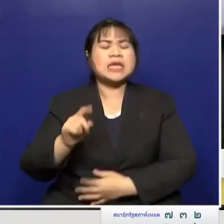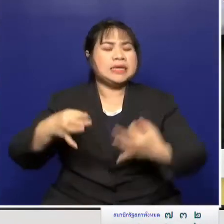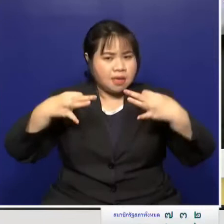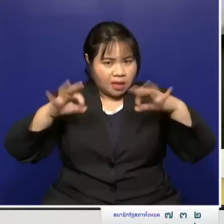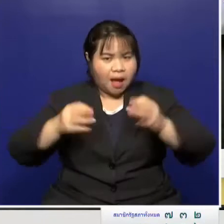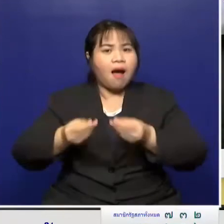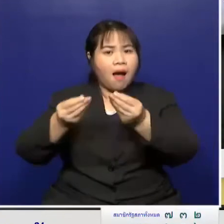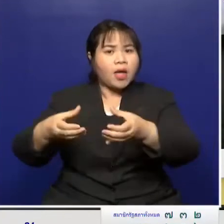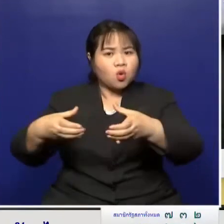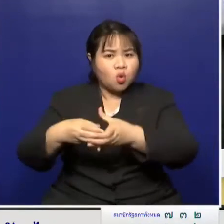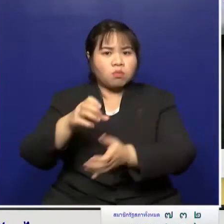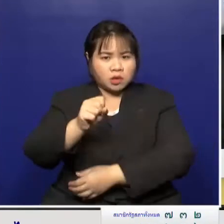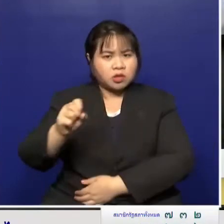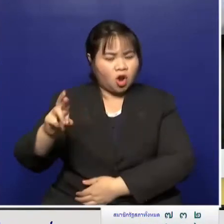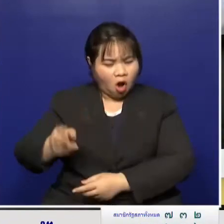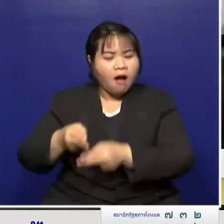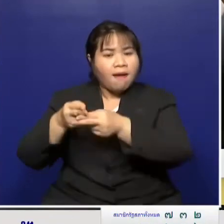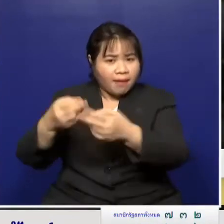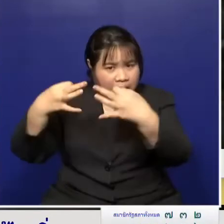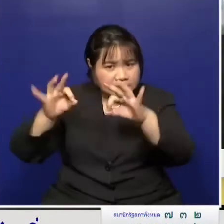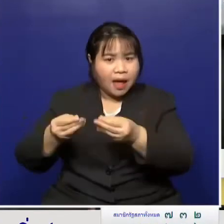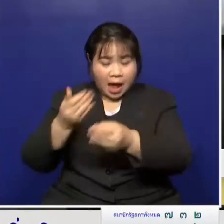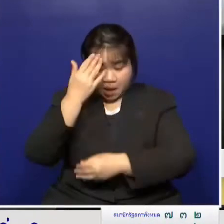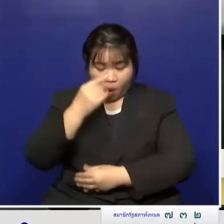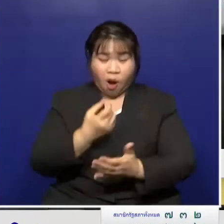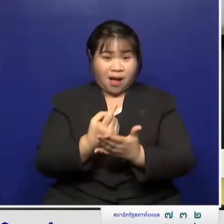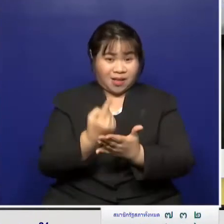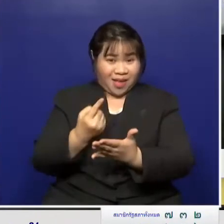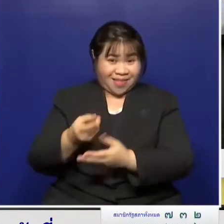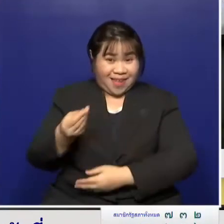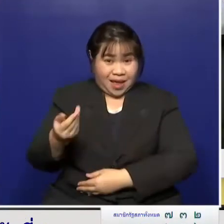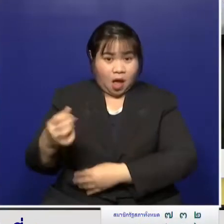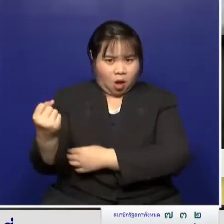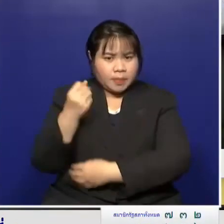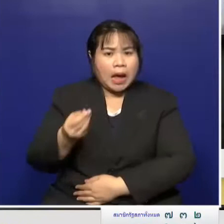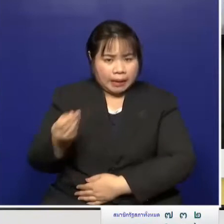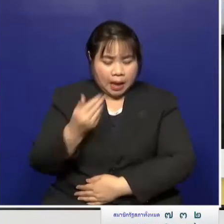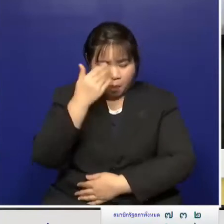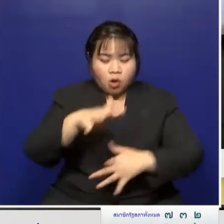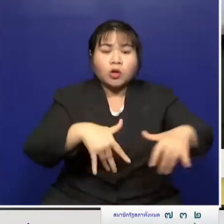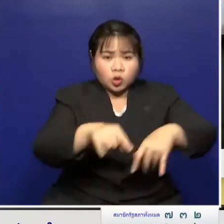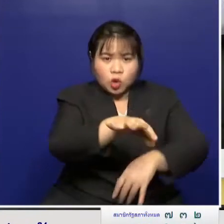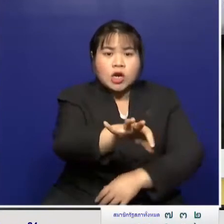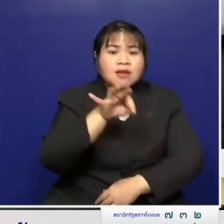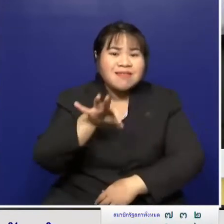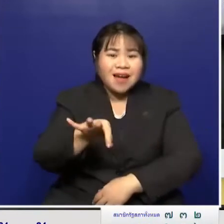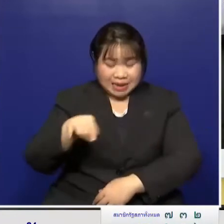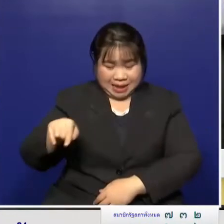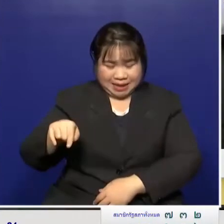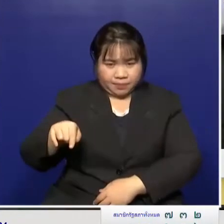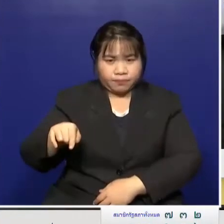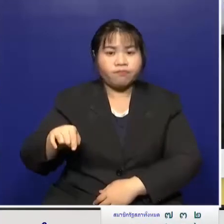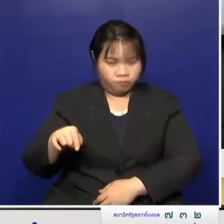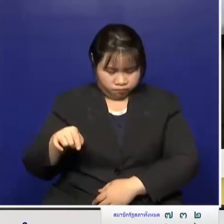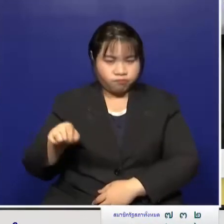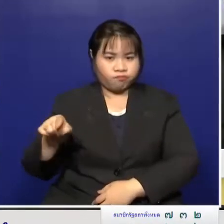กับสอสลอที่เราจะตั้งเขาข้มาที่พี่น้ประชาชจะเลือกเขาขนมา จงให้อิต